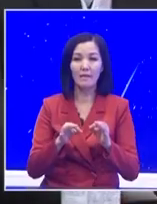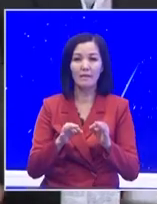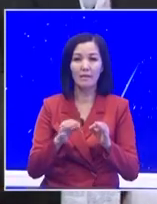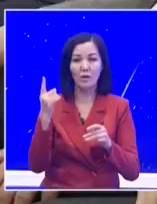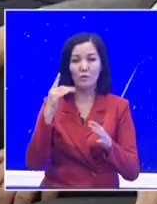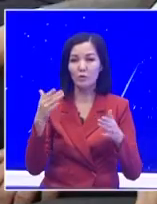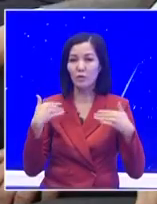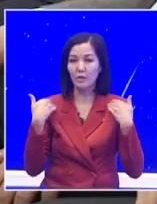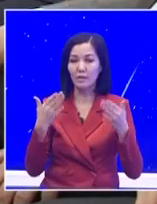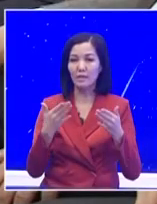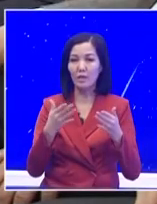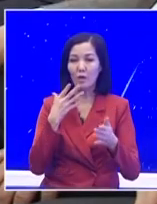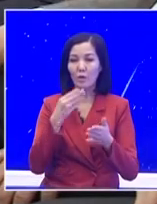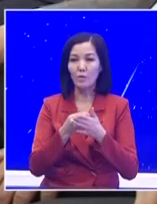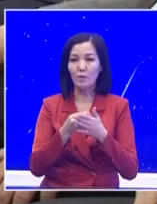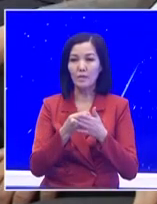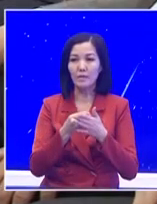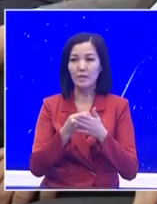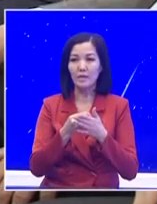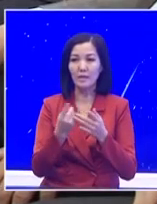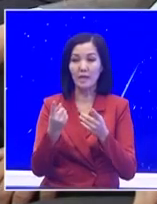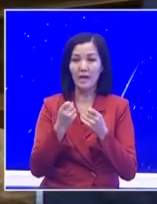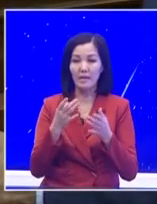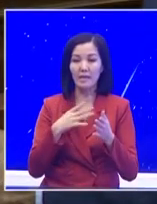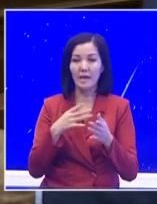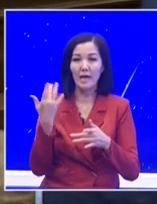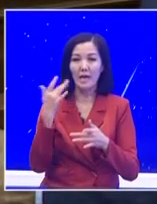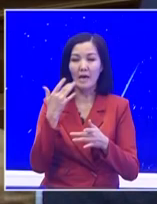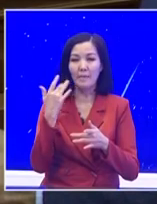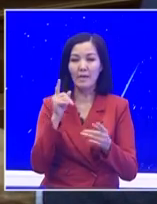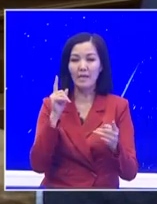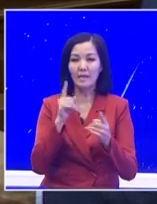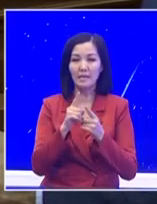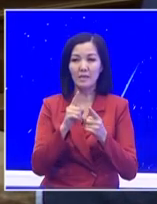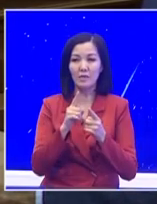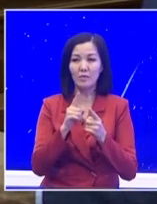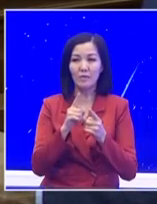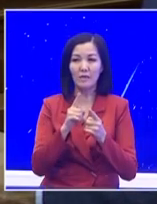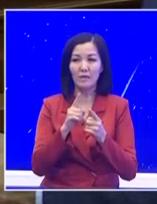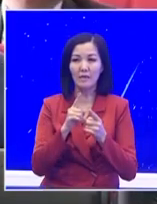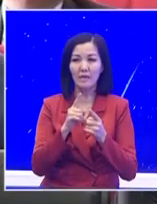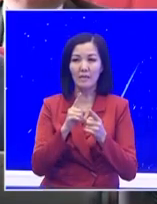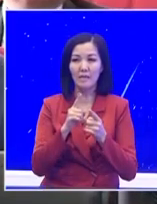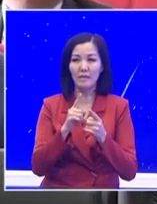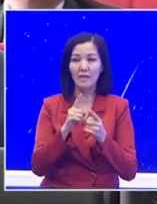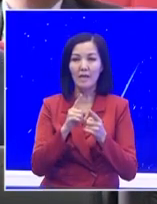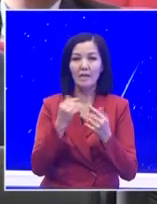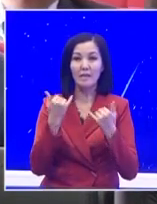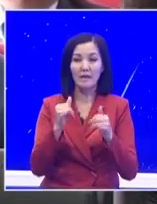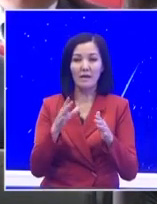ұсыныстар жасады. Өзіндік харизмасымен де баурады. Американдықтар кездесу барысында бастарын жиі шұлғып